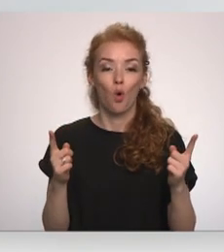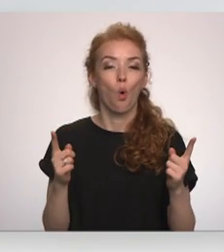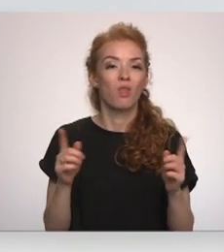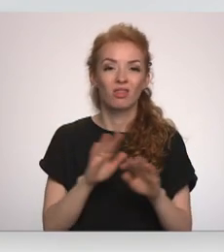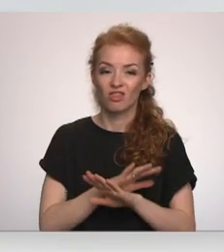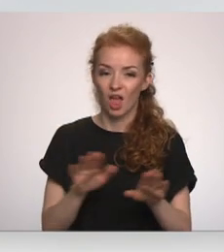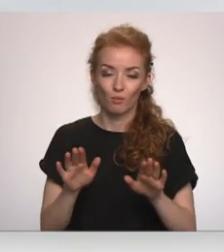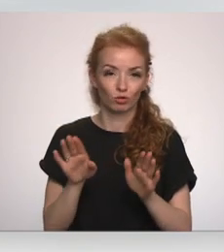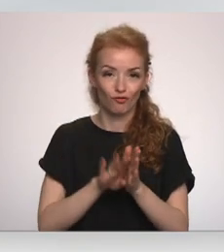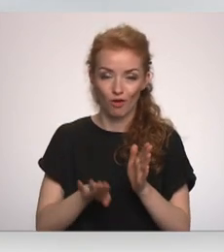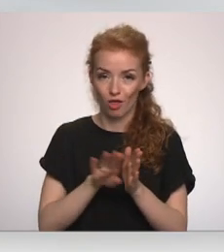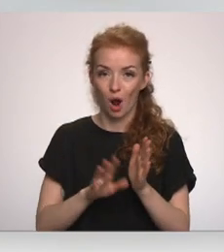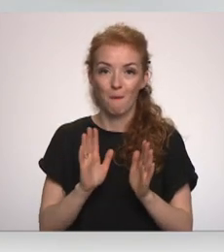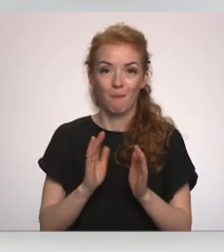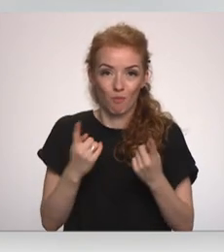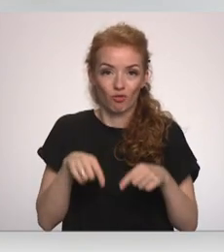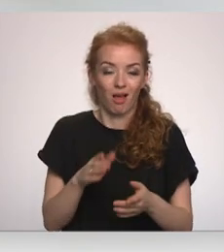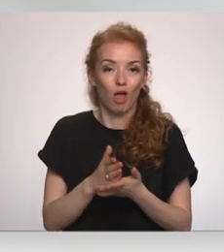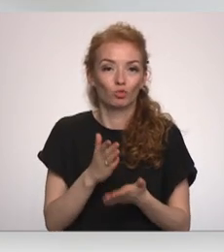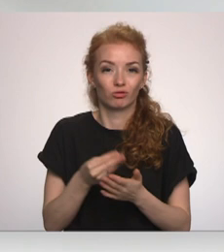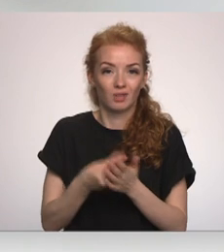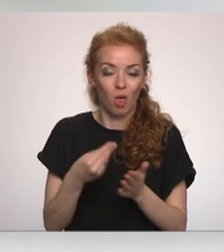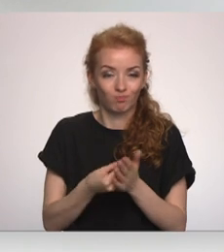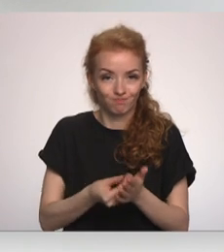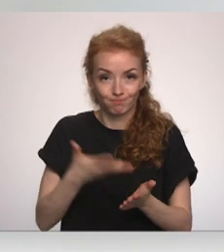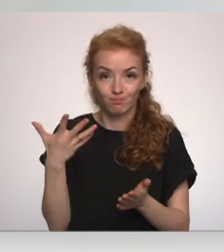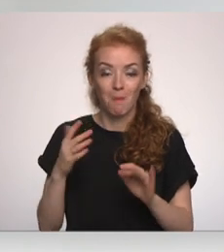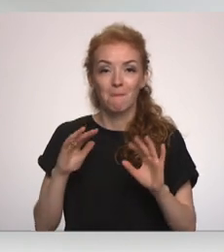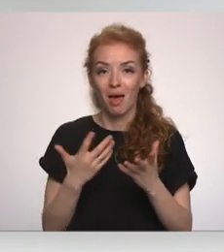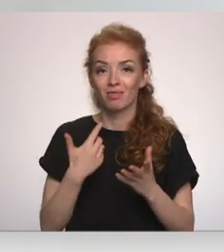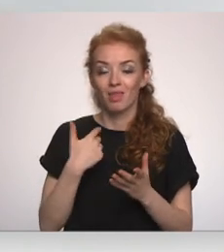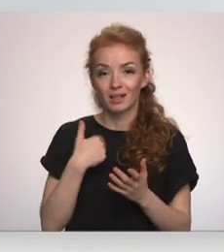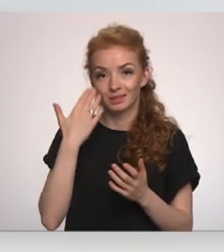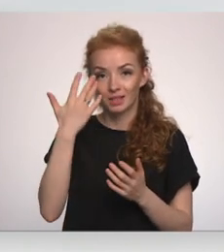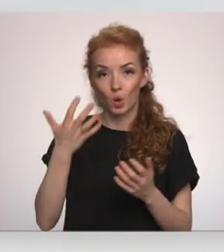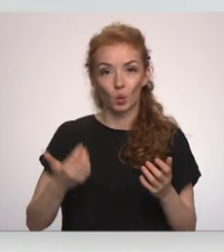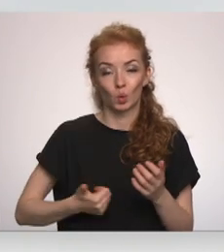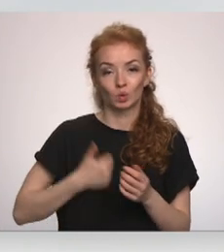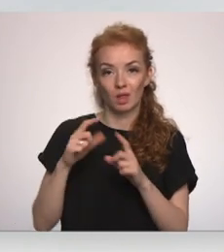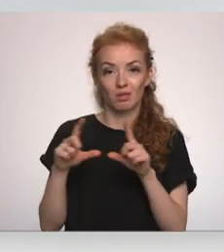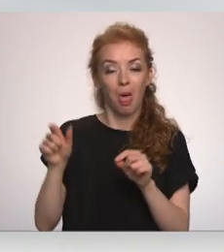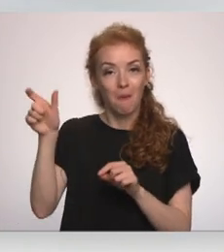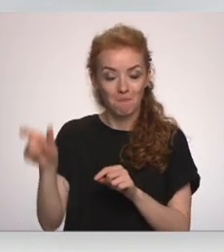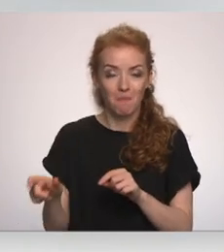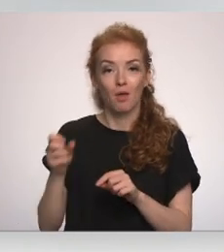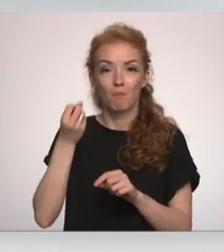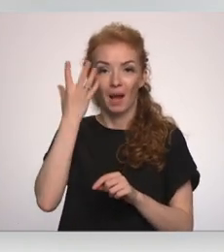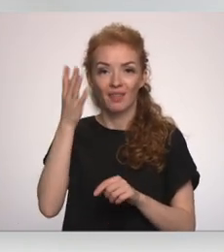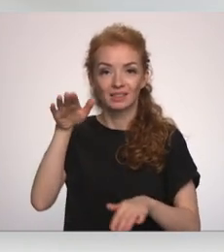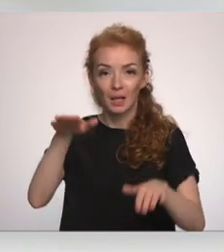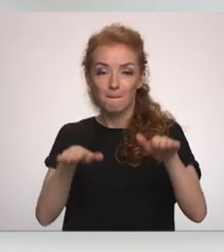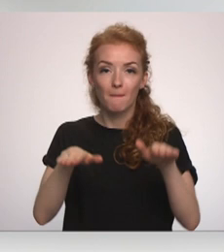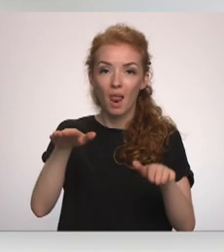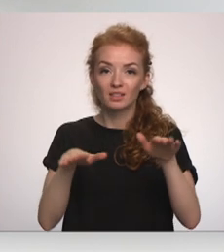viegla pie esošajām izmaksām, bet es ceru, ka uzņēmēji mācēs sabalansēt